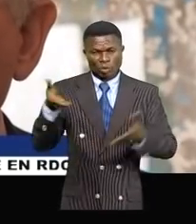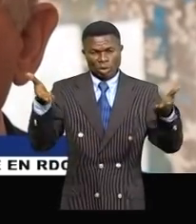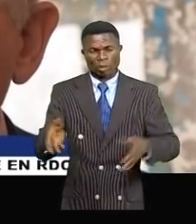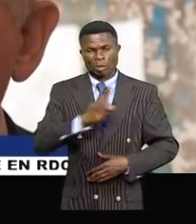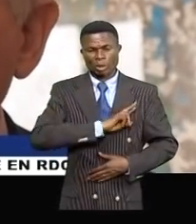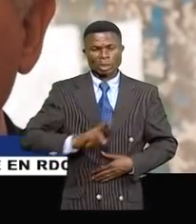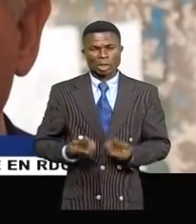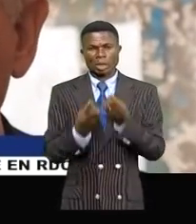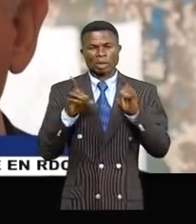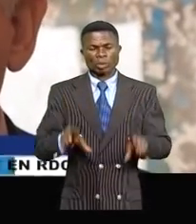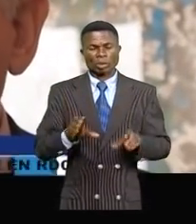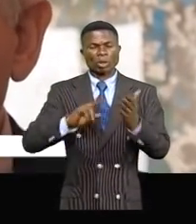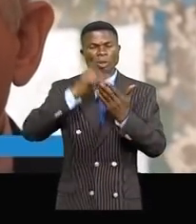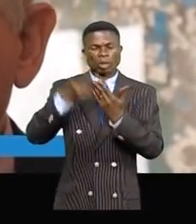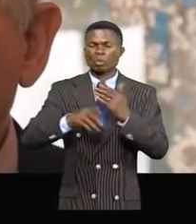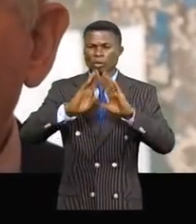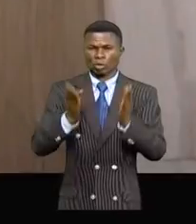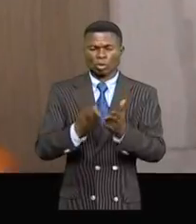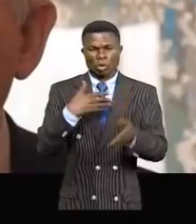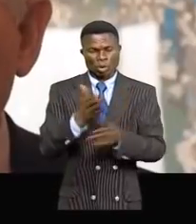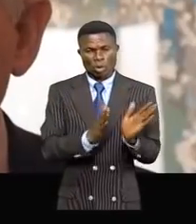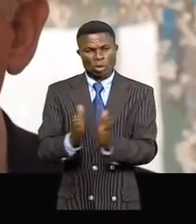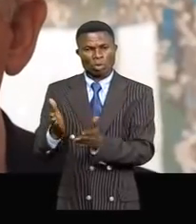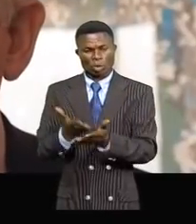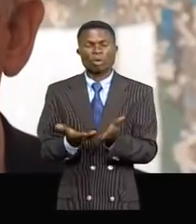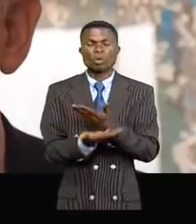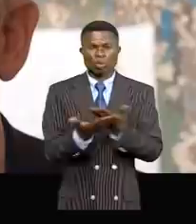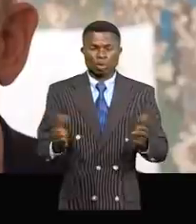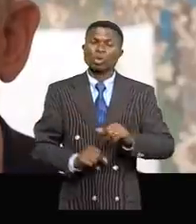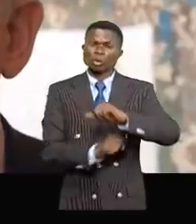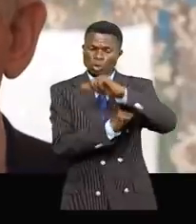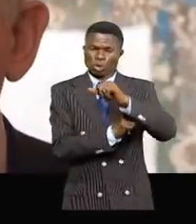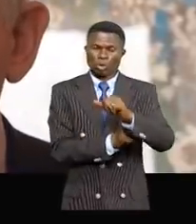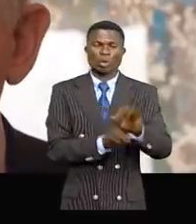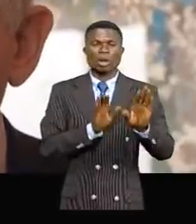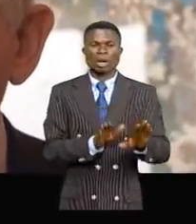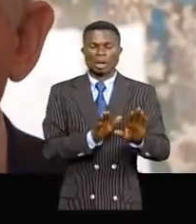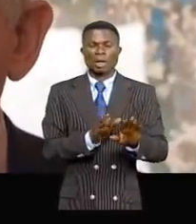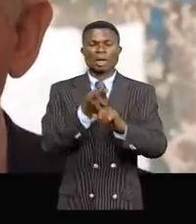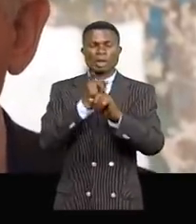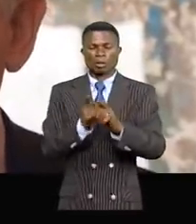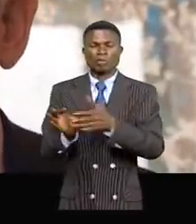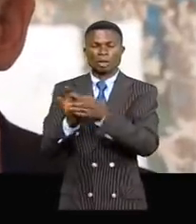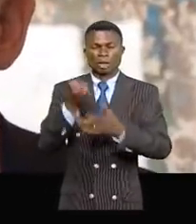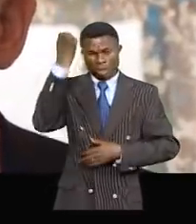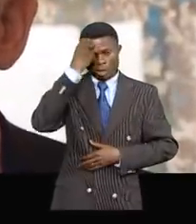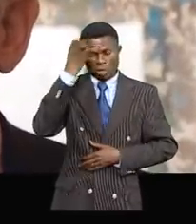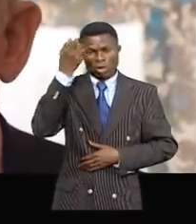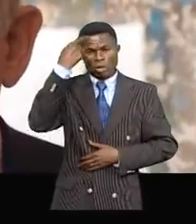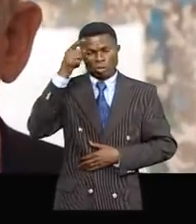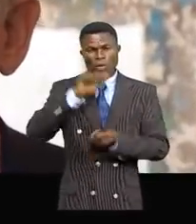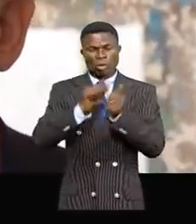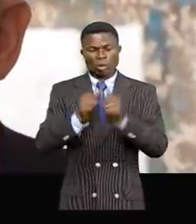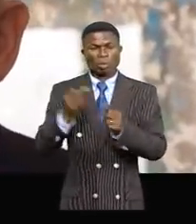du Congo, tous les programmes que nous faisons. Oui, c'est un soutien et une attente de l'Union européenne par rapport à